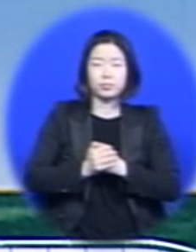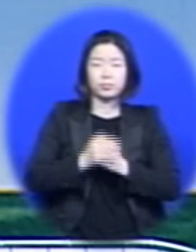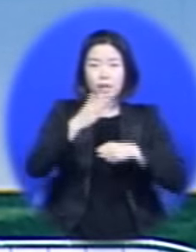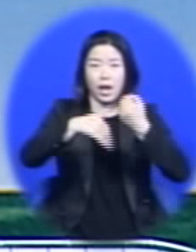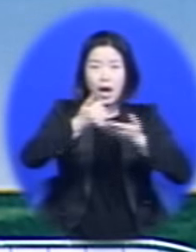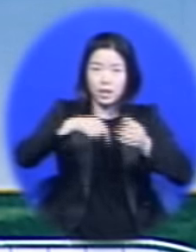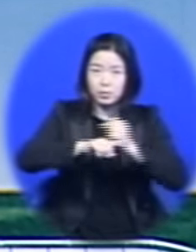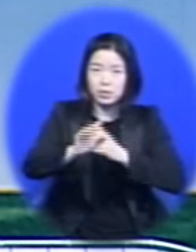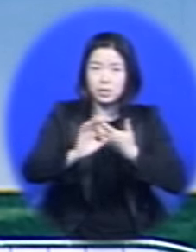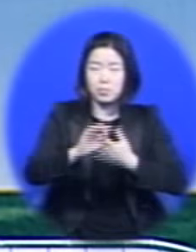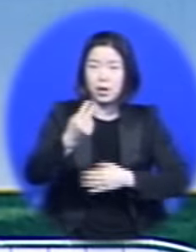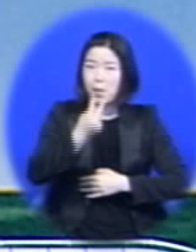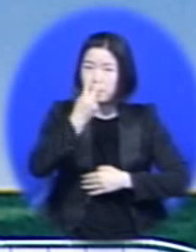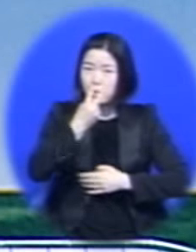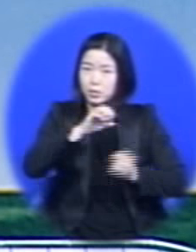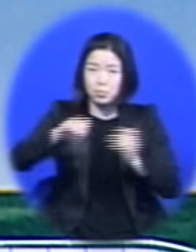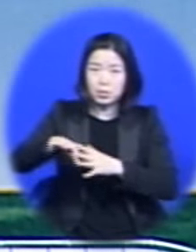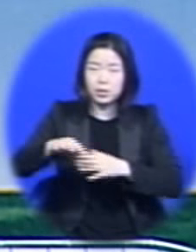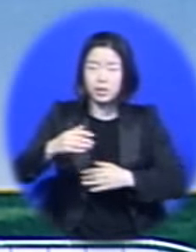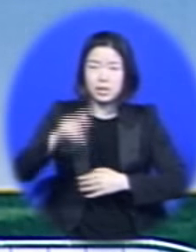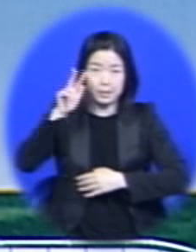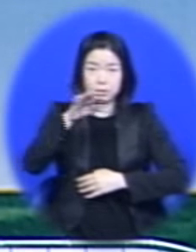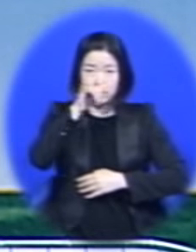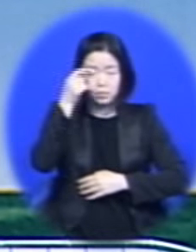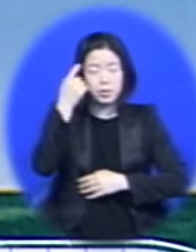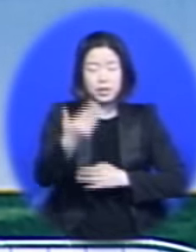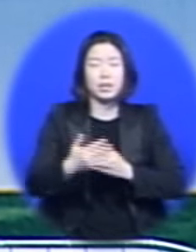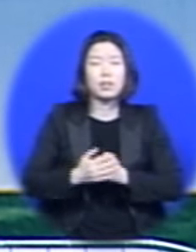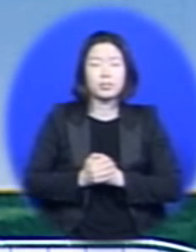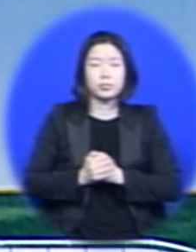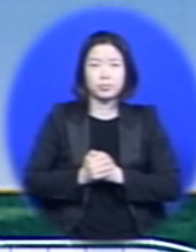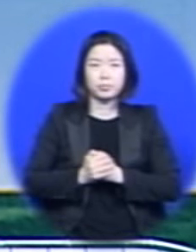하나님의 뜻이라면 목숨까지도 버릴 각오가 되어 있습니까?